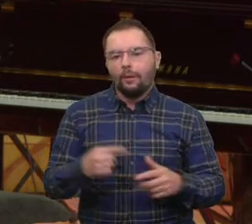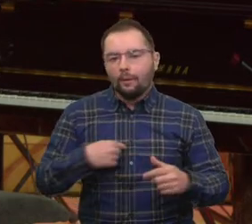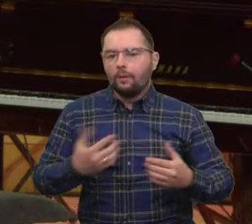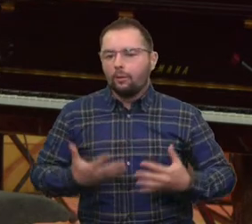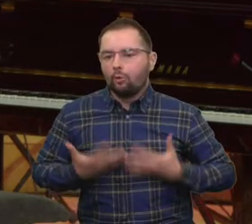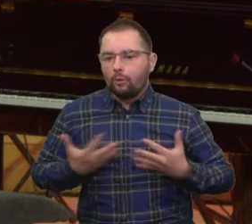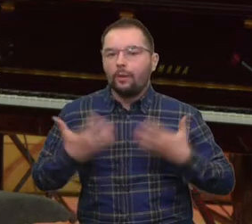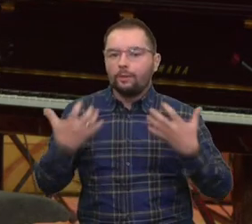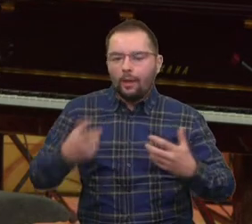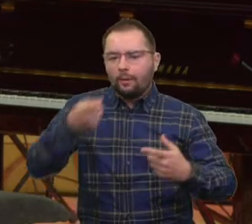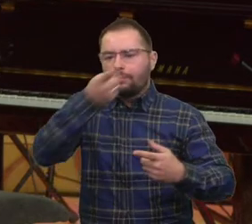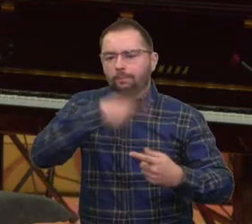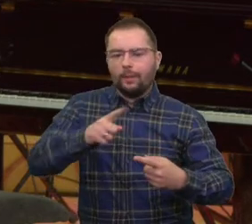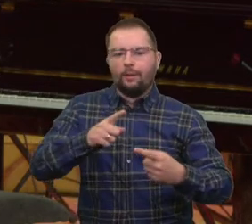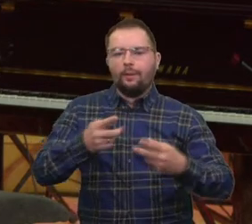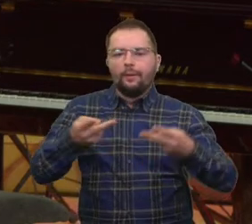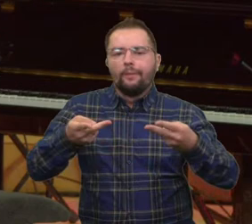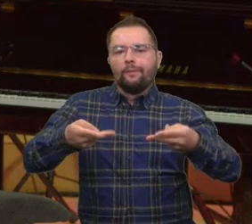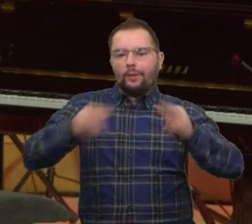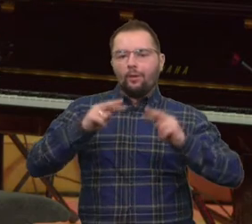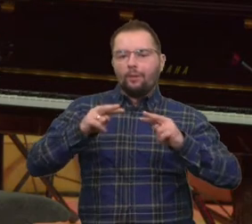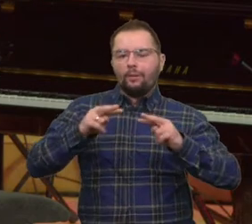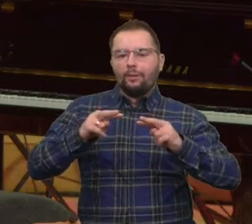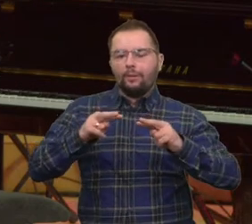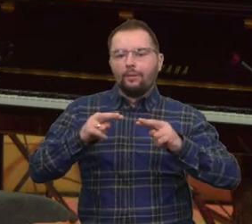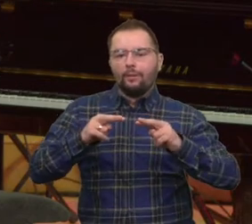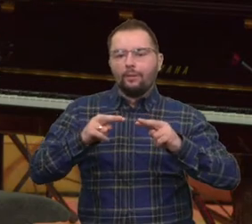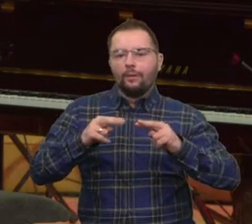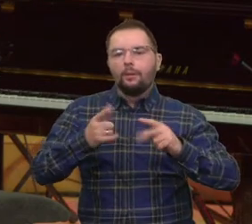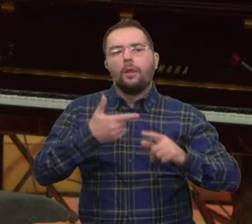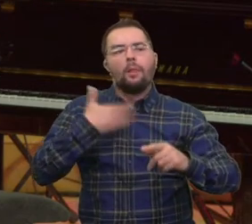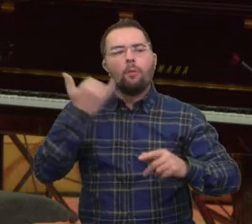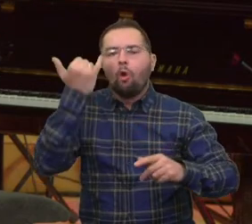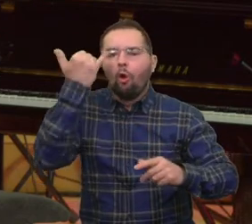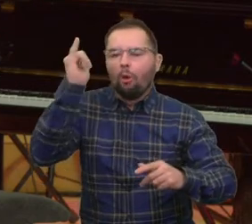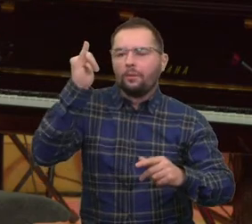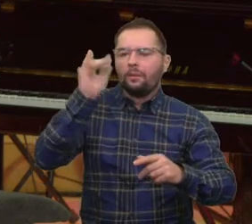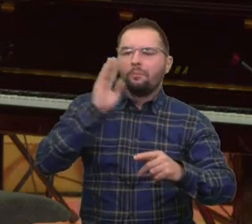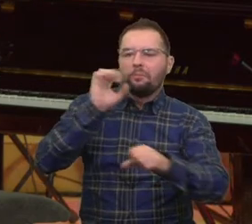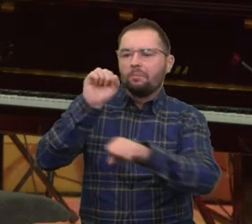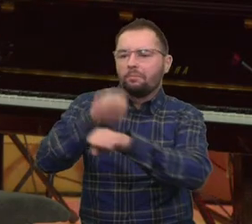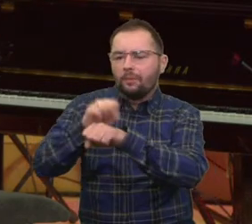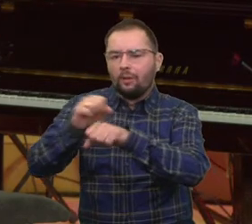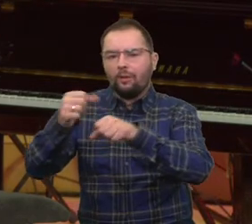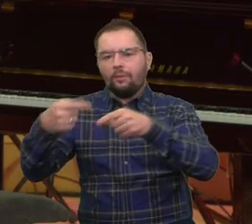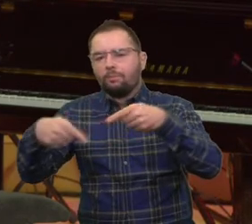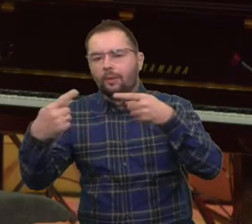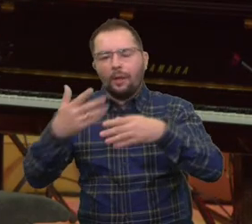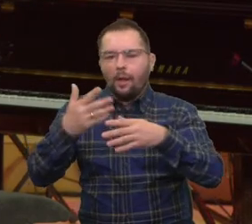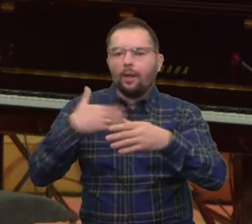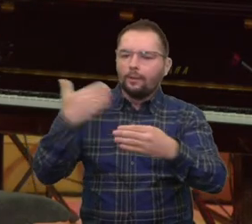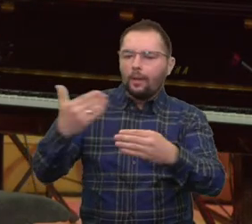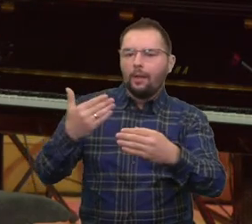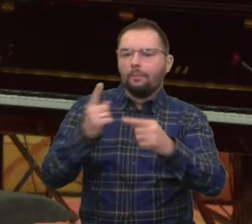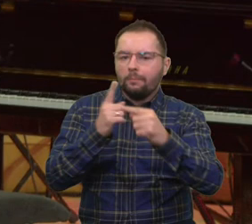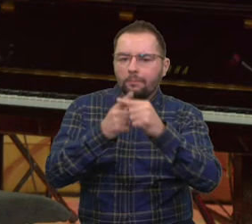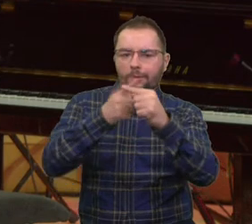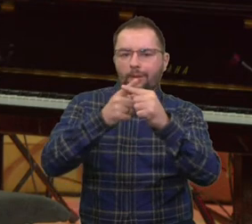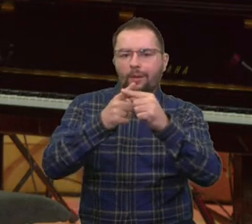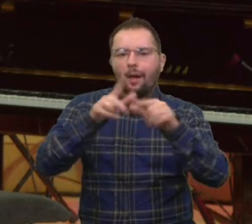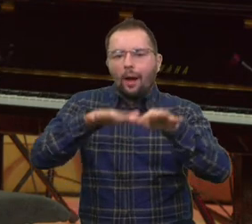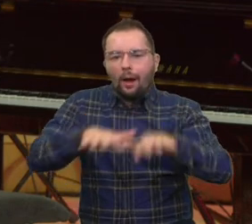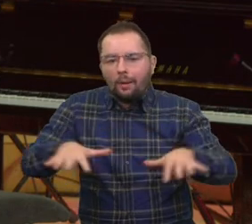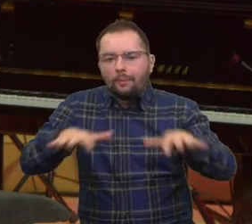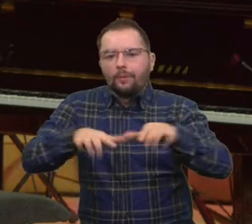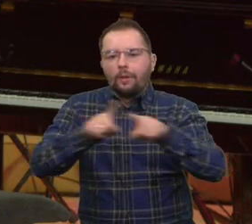nastrój wrócił, aby on nie był nam obcy. To właśnie na tej sali wspaniałej, w obecności